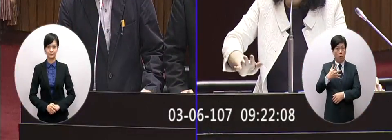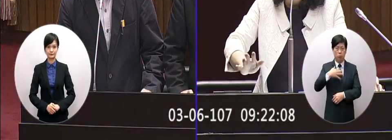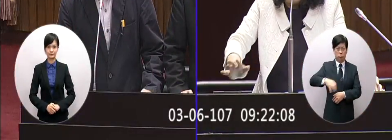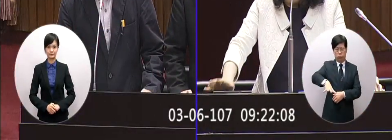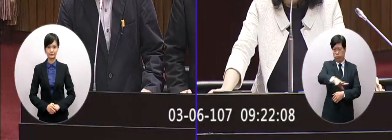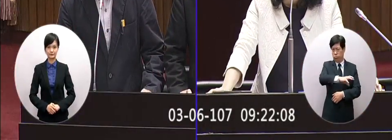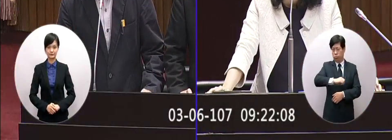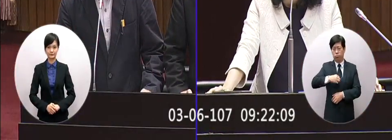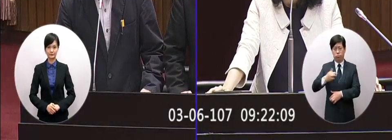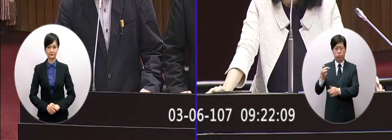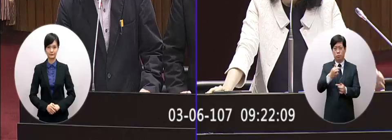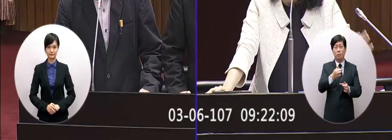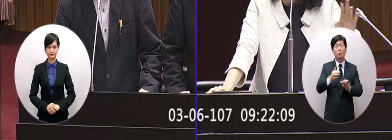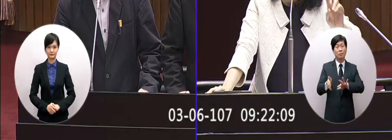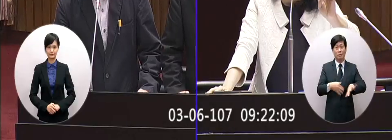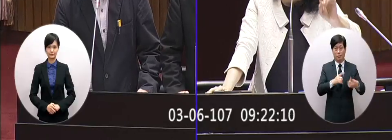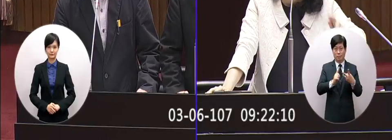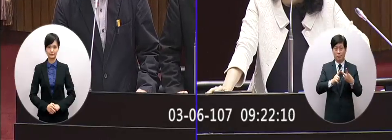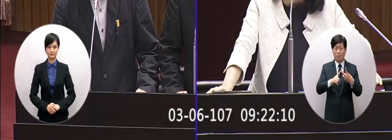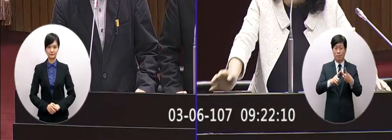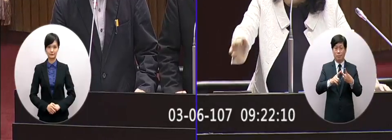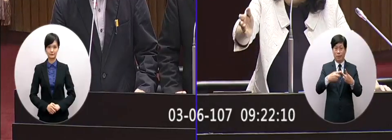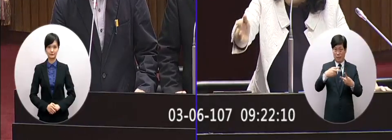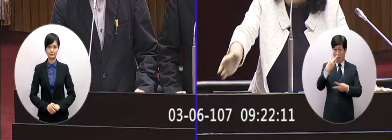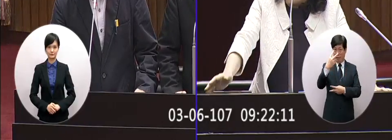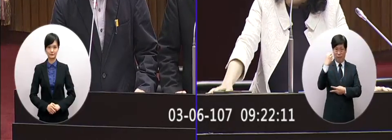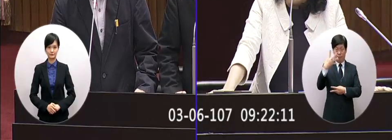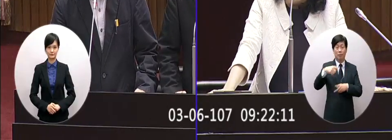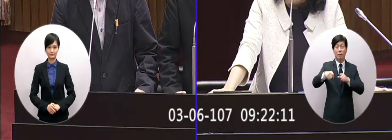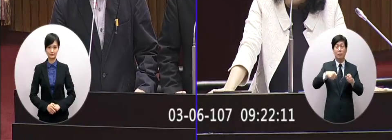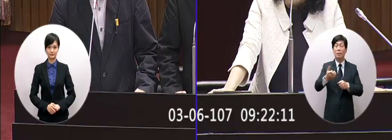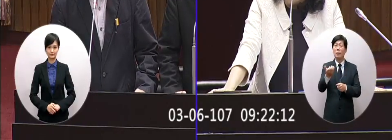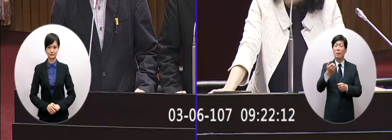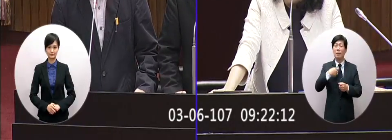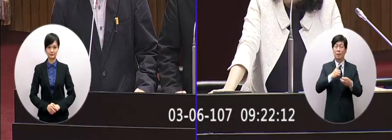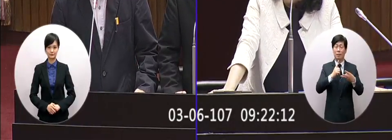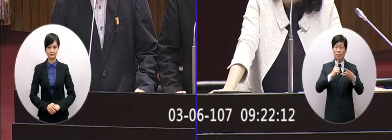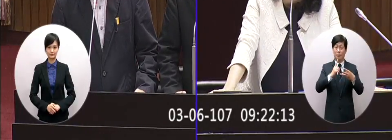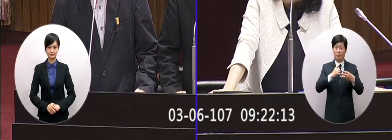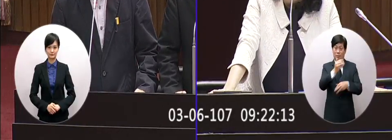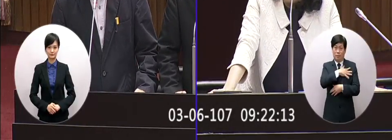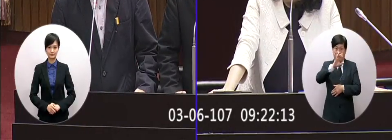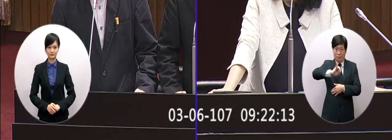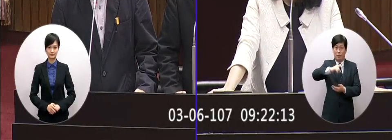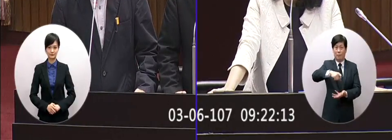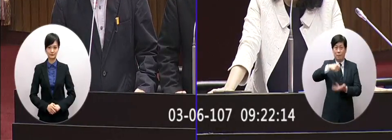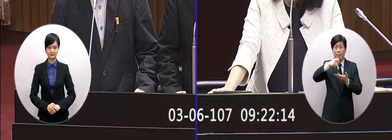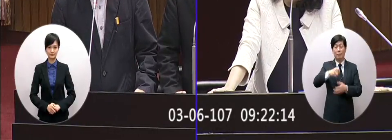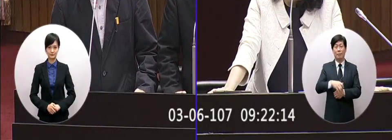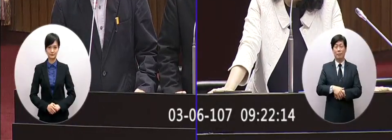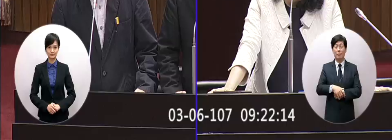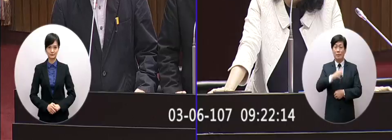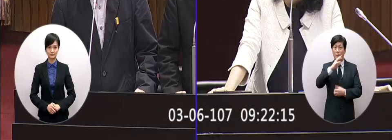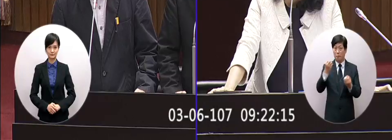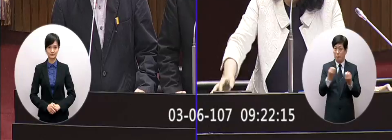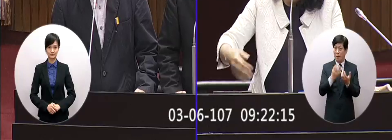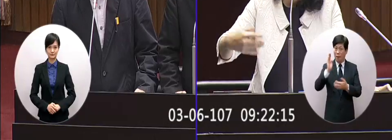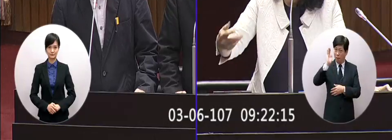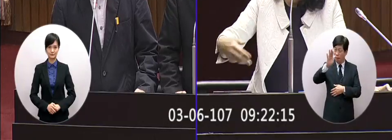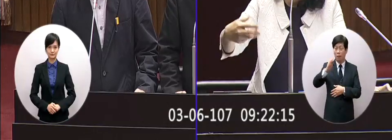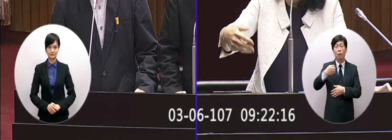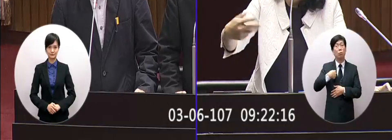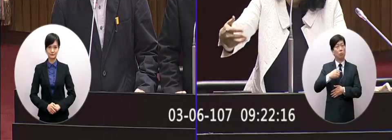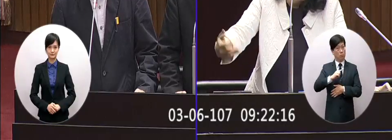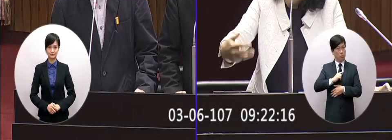面性了嘛。那另外两个新兴计划，也就是我们刚才主委讲的这个部分，是这个灾后其实我